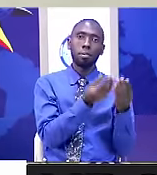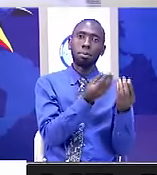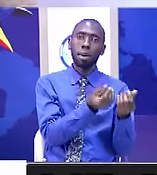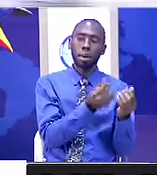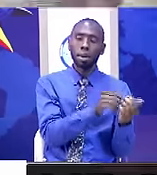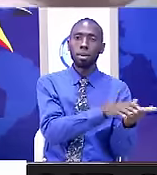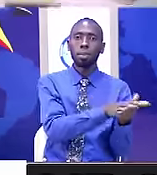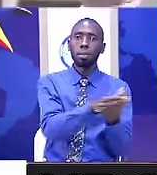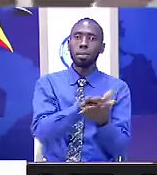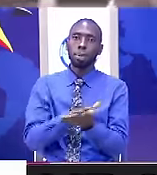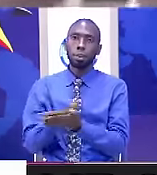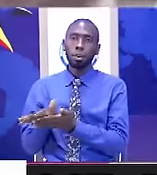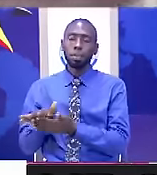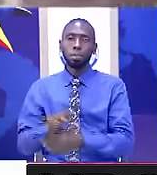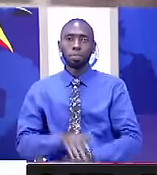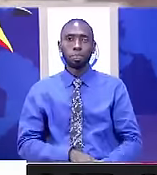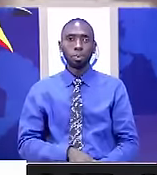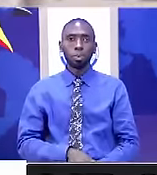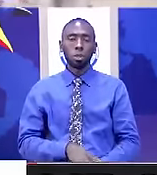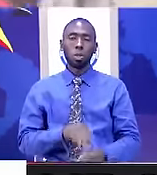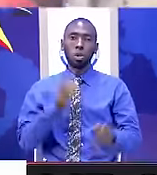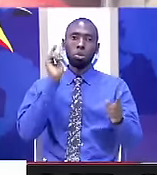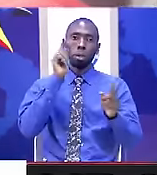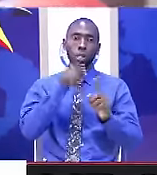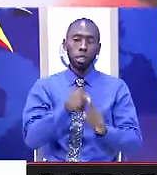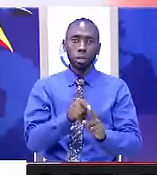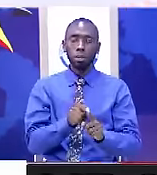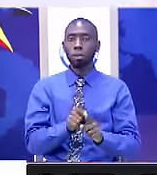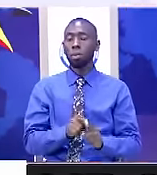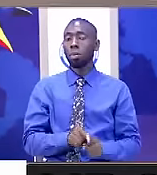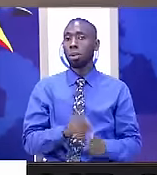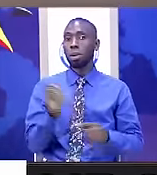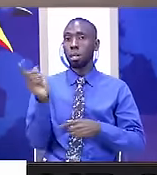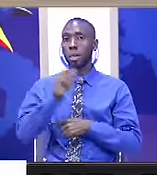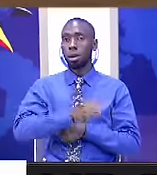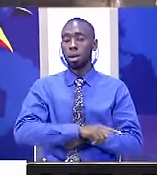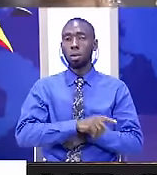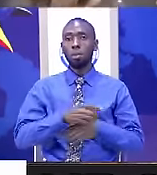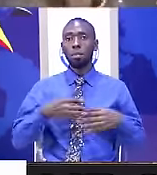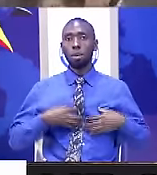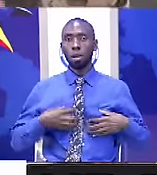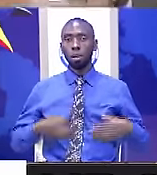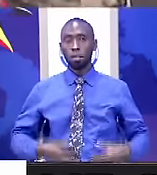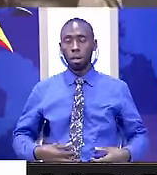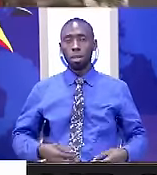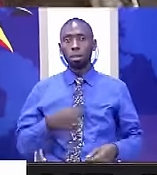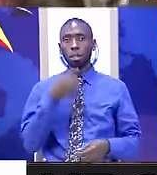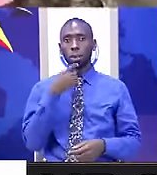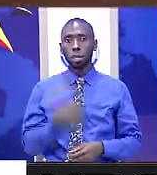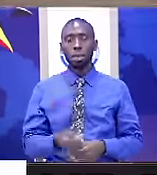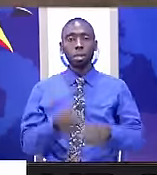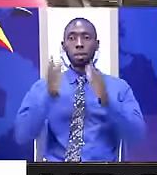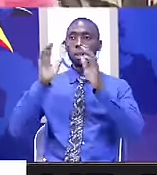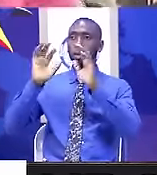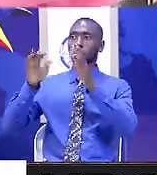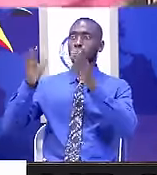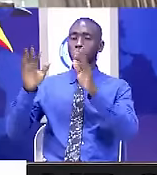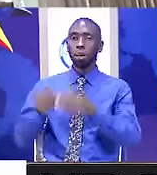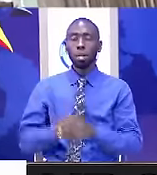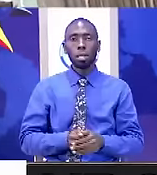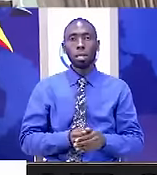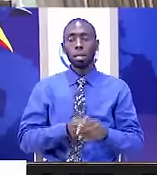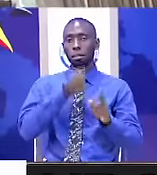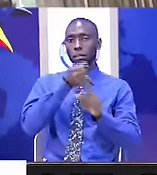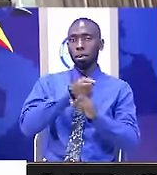tufurumia. Omulamu okutambulizibwa bikujjuko bya tale sita omwaka guno gugamba nti okujaguza olutalo lw'abantu